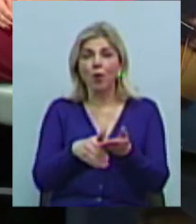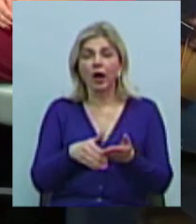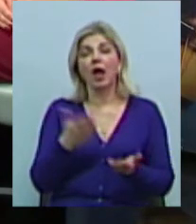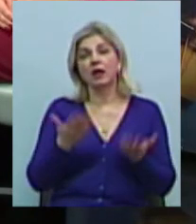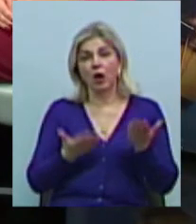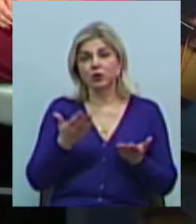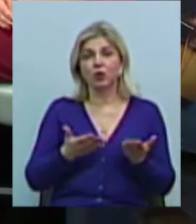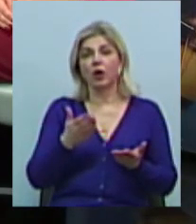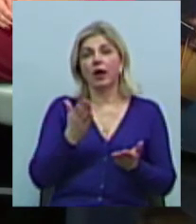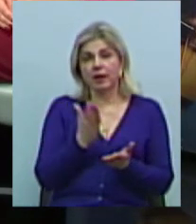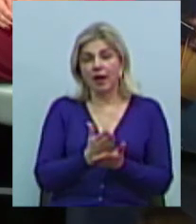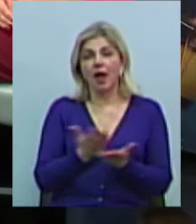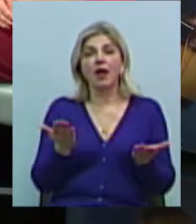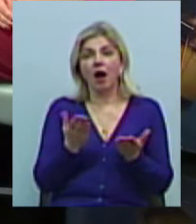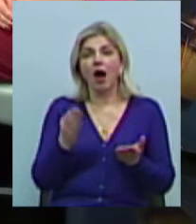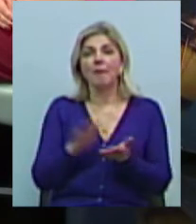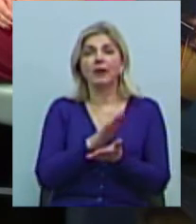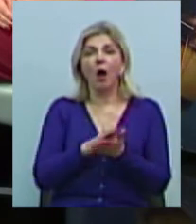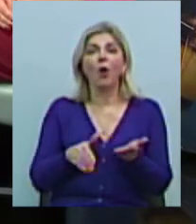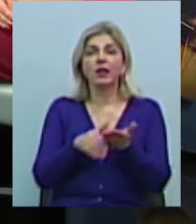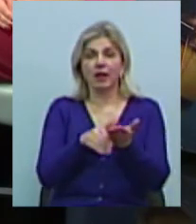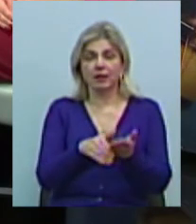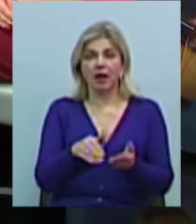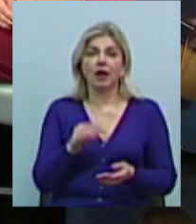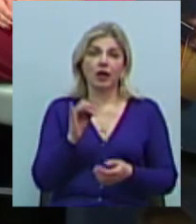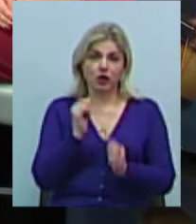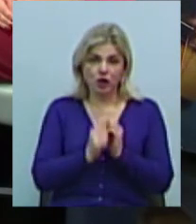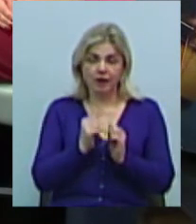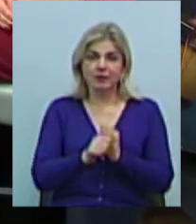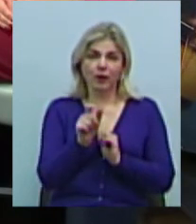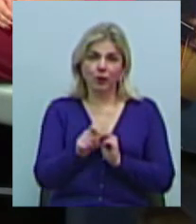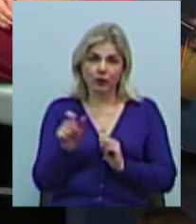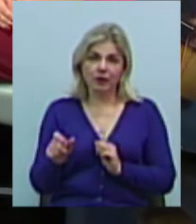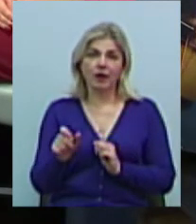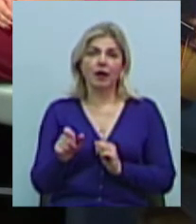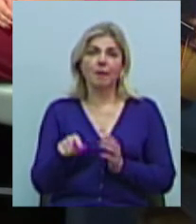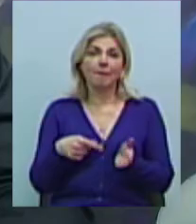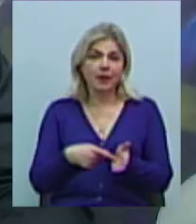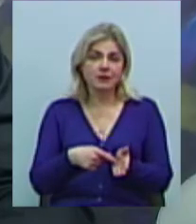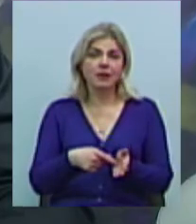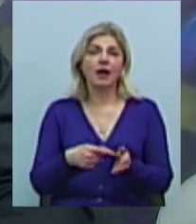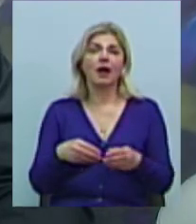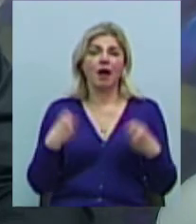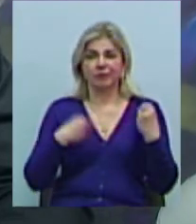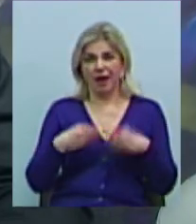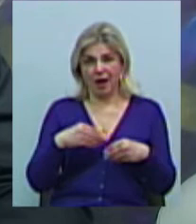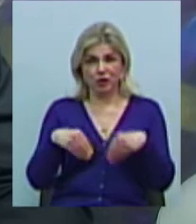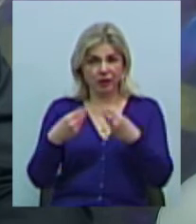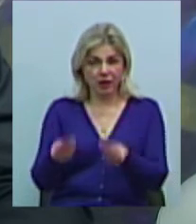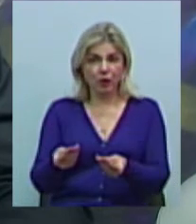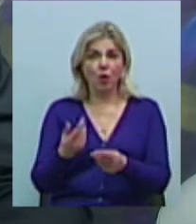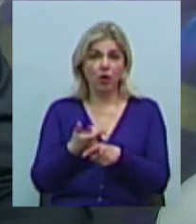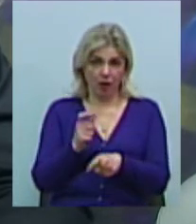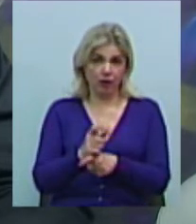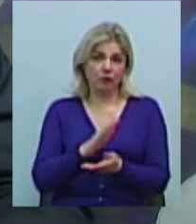якщо є якась благодійна допомога, або часто громадяни міста дають речі, які добрі,